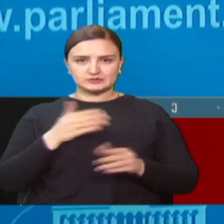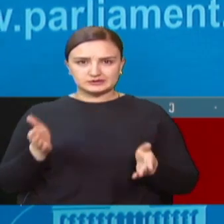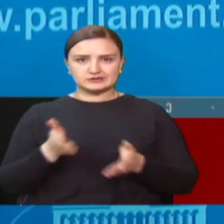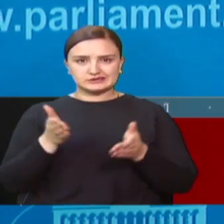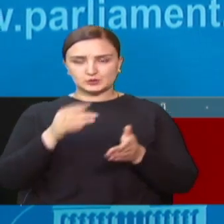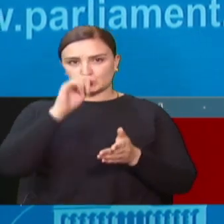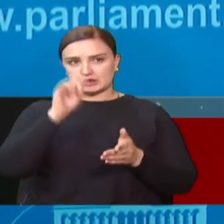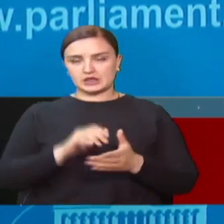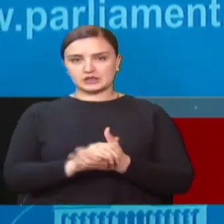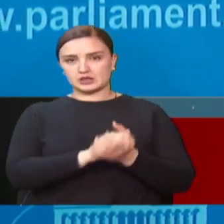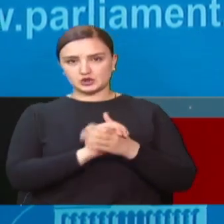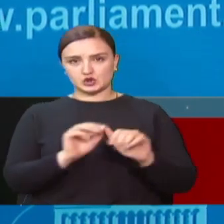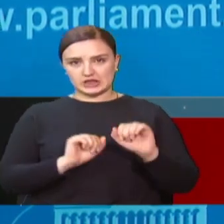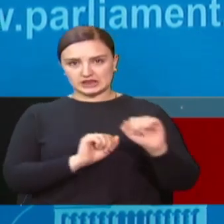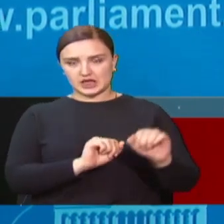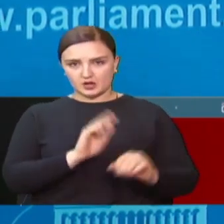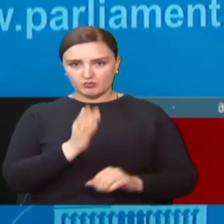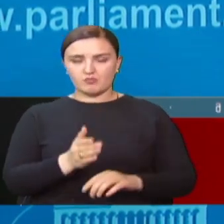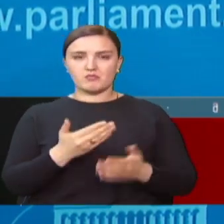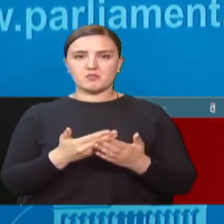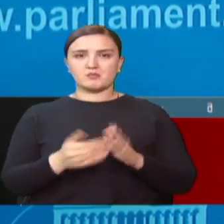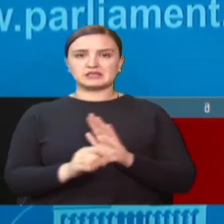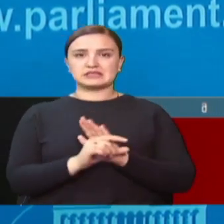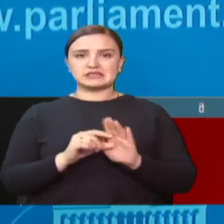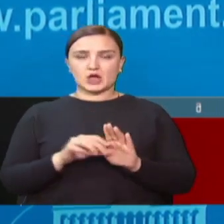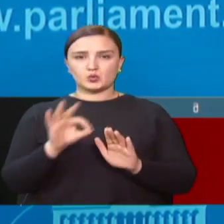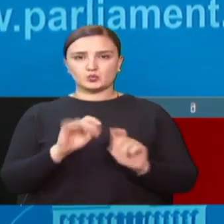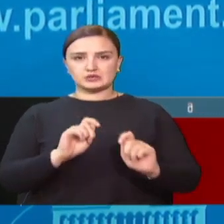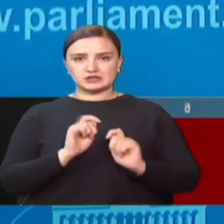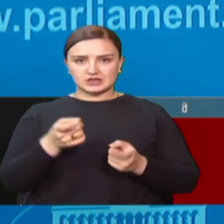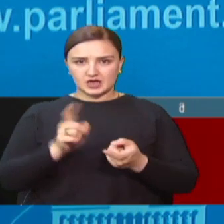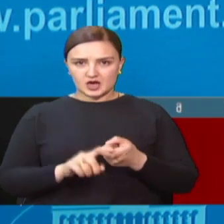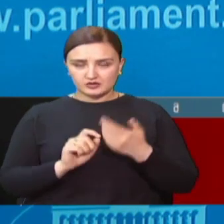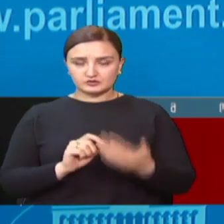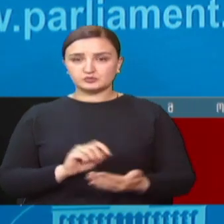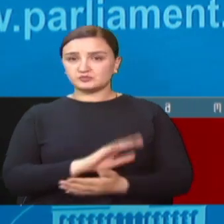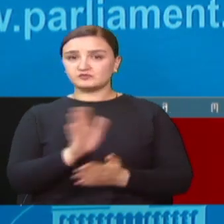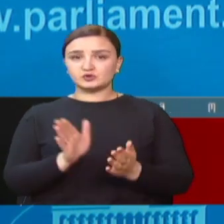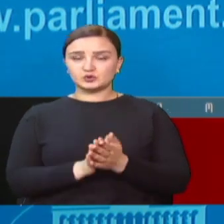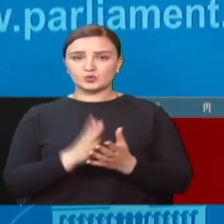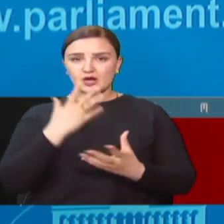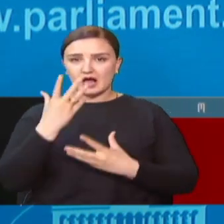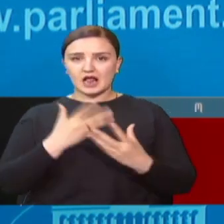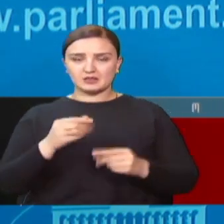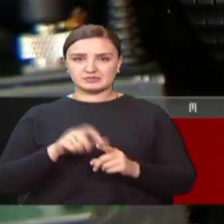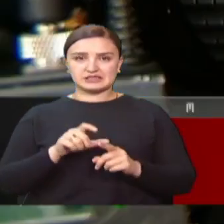უკრაინის მიმართ სოლიდარობით იქნებოდა ეს, თუ იქნებოდა სტატუსთან დაკავშირებული საკითხი და ასე შემდეგ, ყველა ეს ყალბი ნარატივი